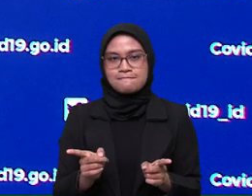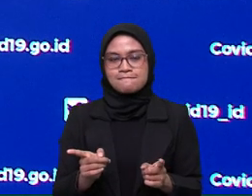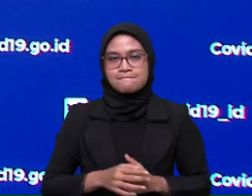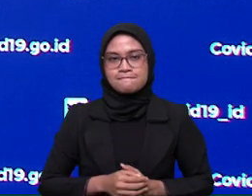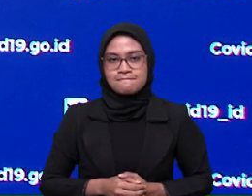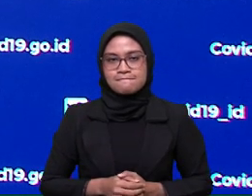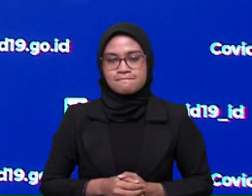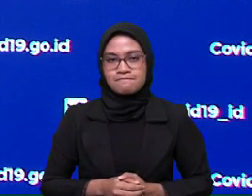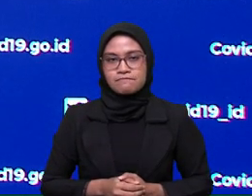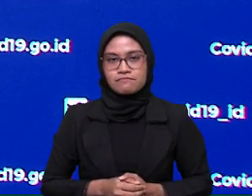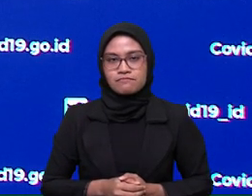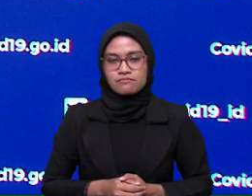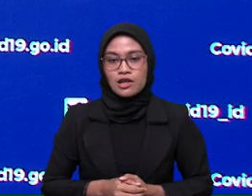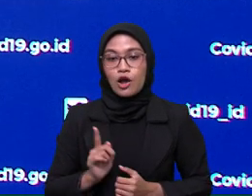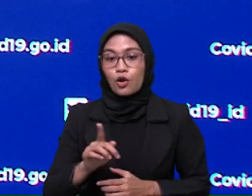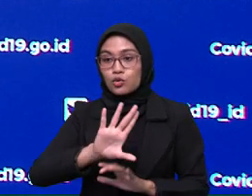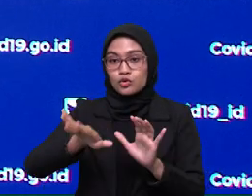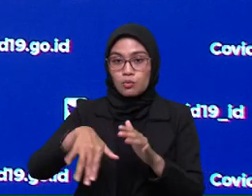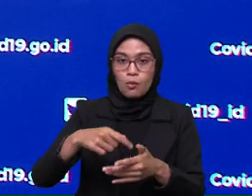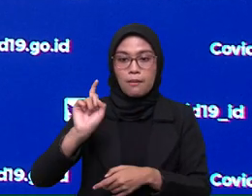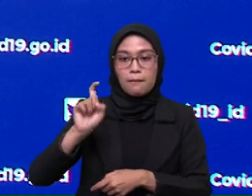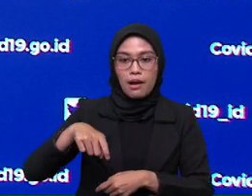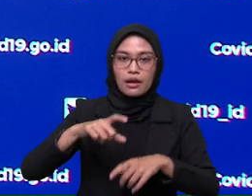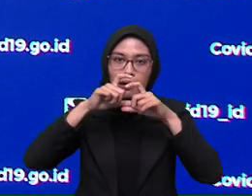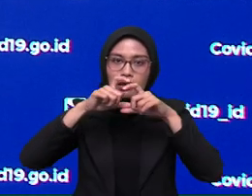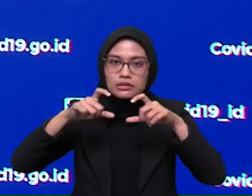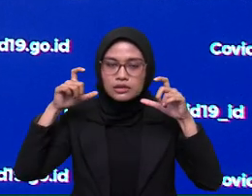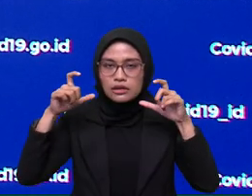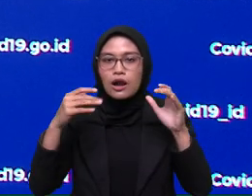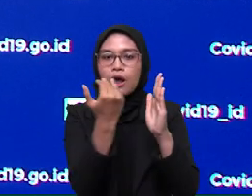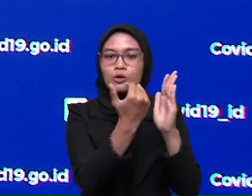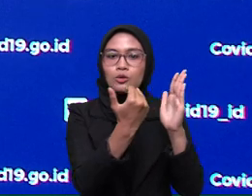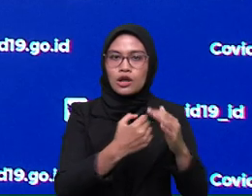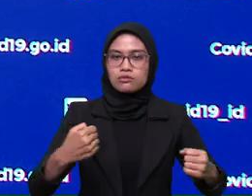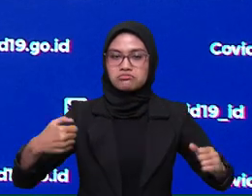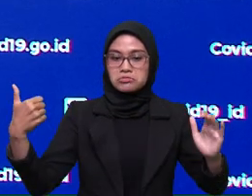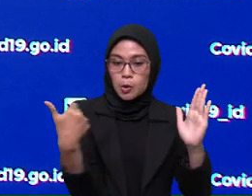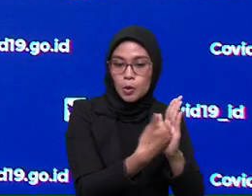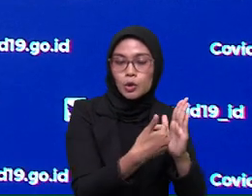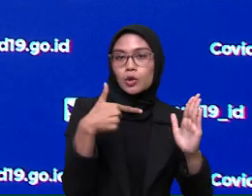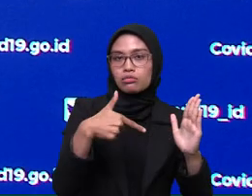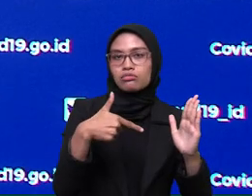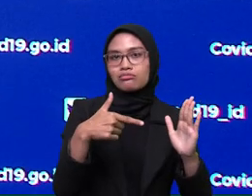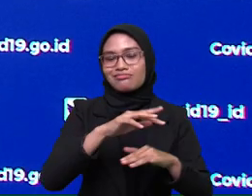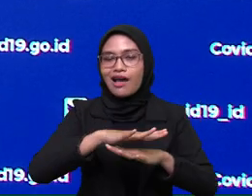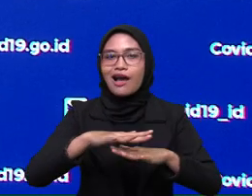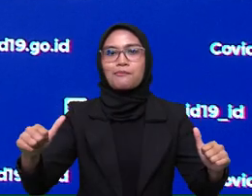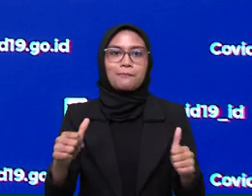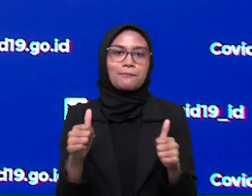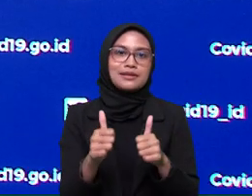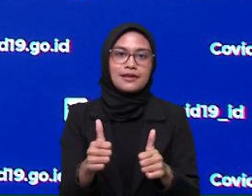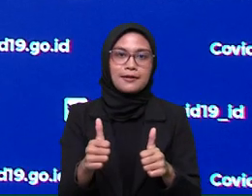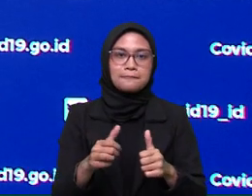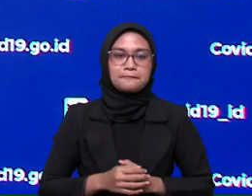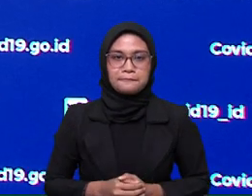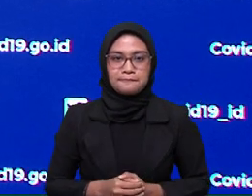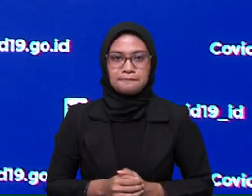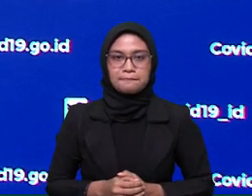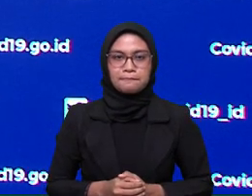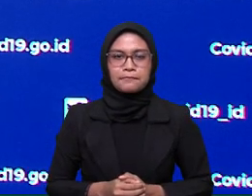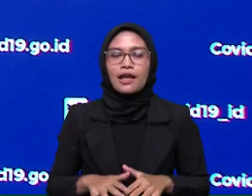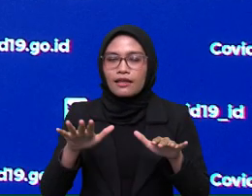termasuk penggunaan masker wajib bagi semua orang dan rajin mencuci tangan prinsip kewaspadaan dan